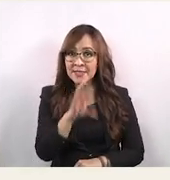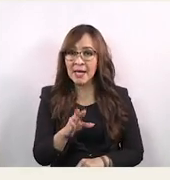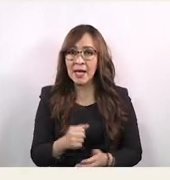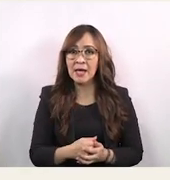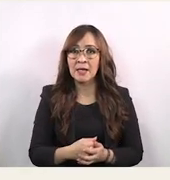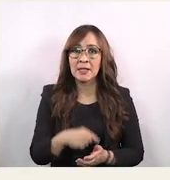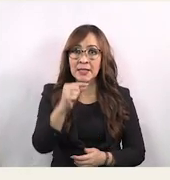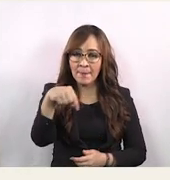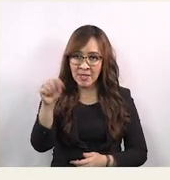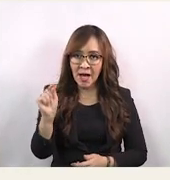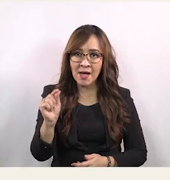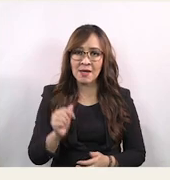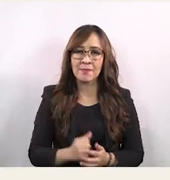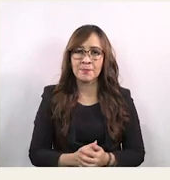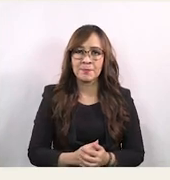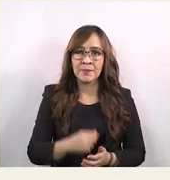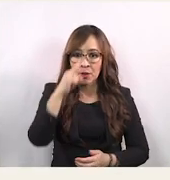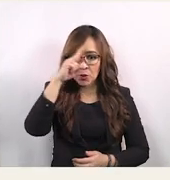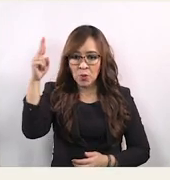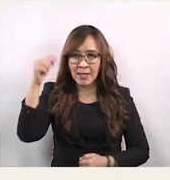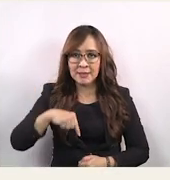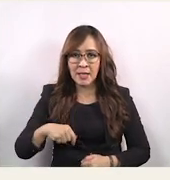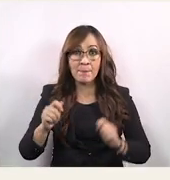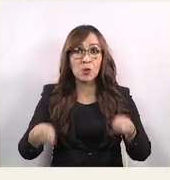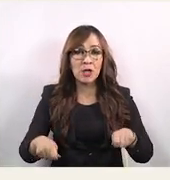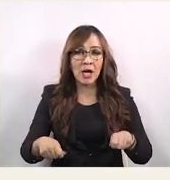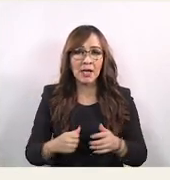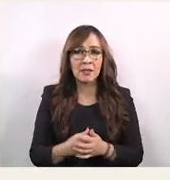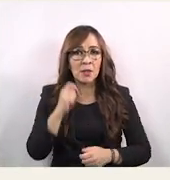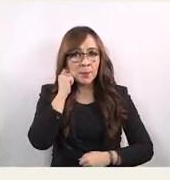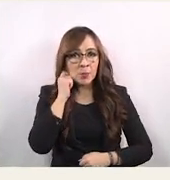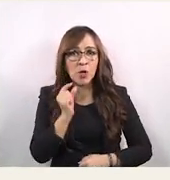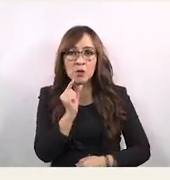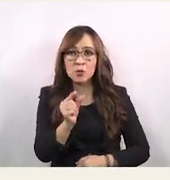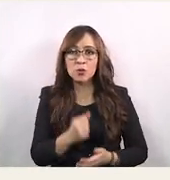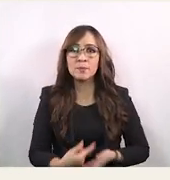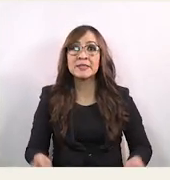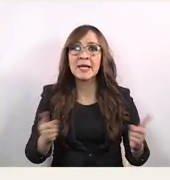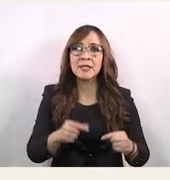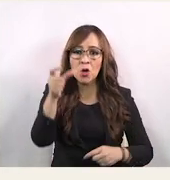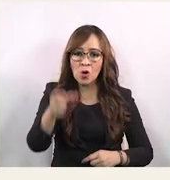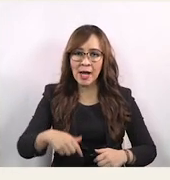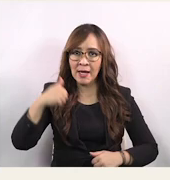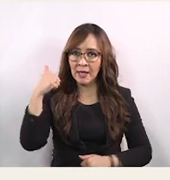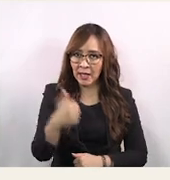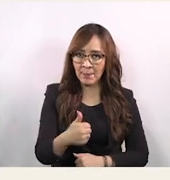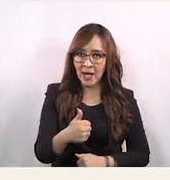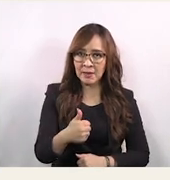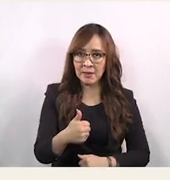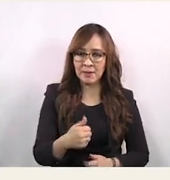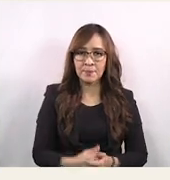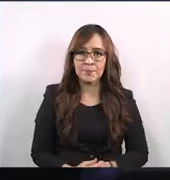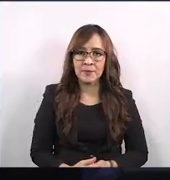kebenarannya kali satu sisi tua tidak memakai para wanita untuk menjadi istri yang hebat untuk